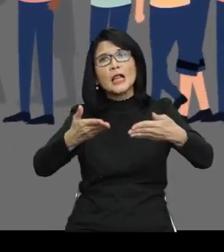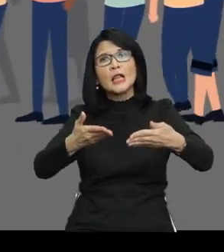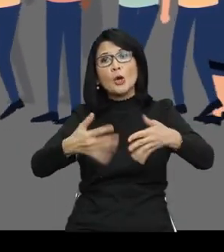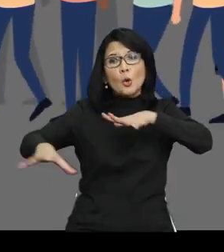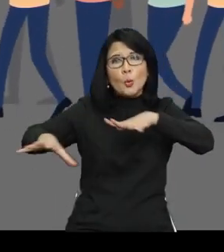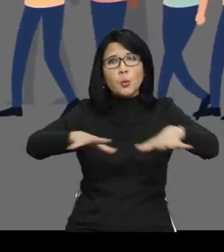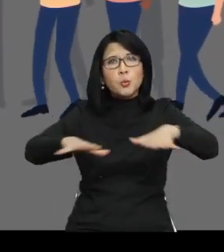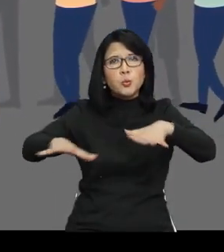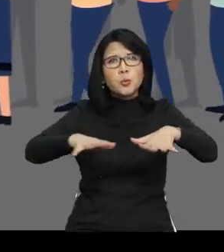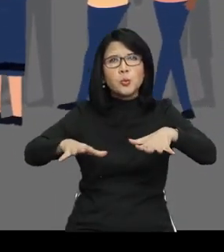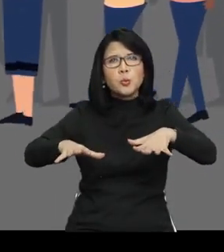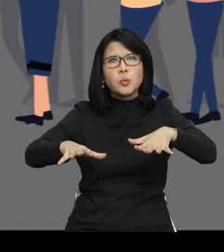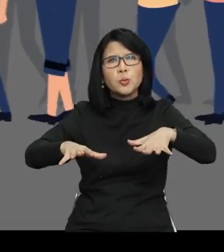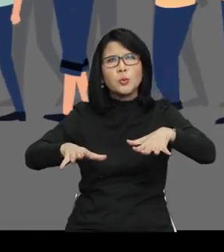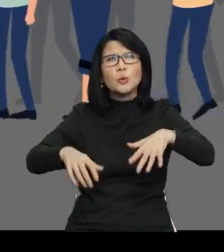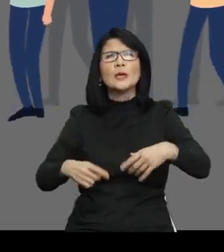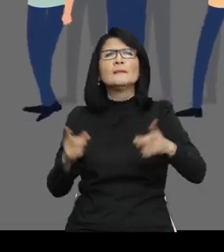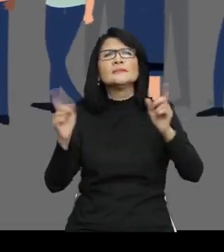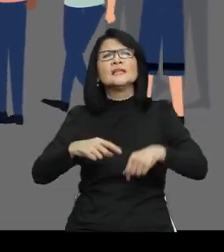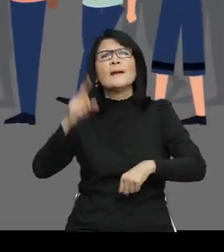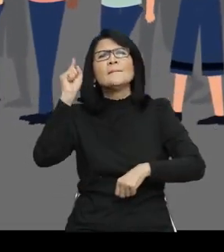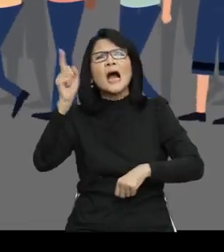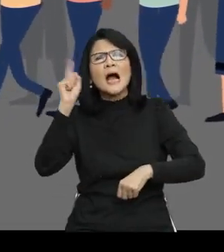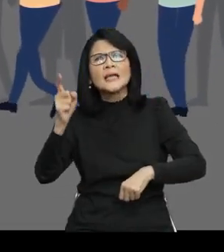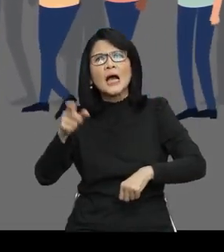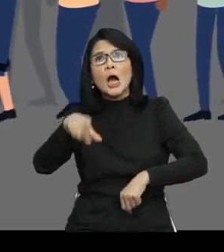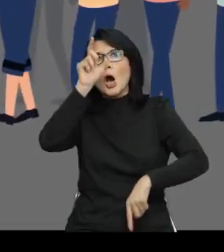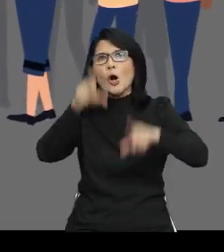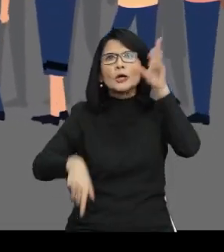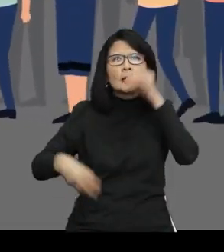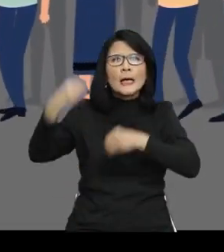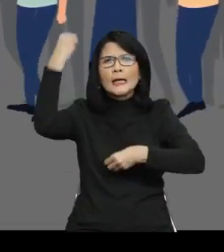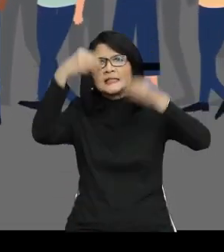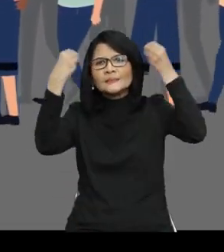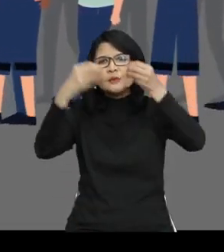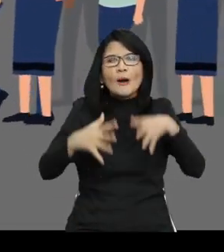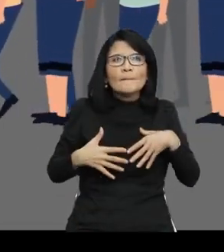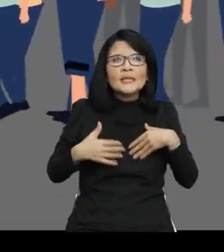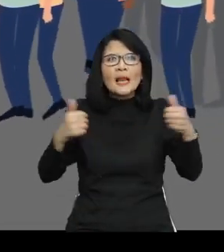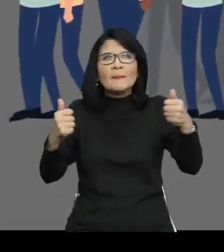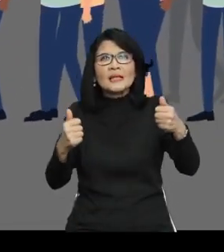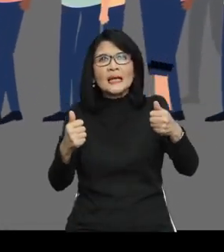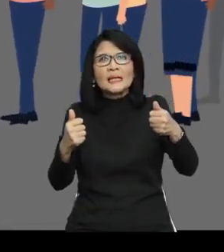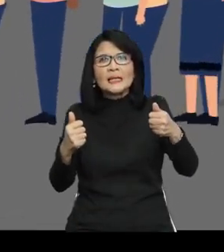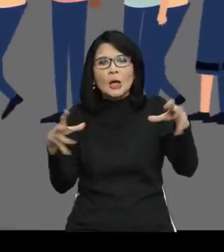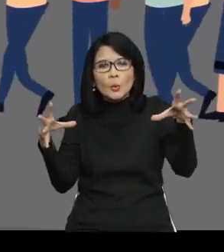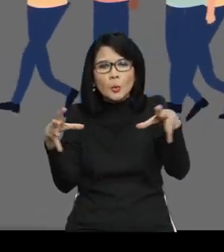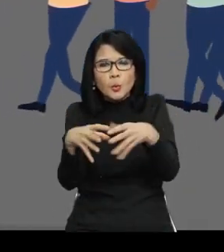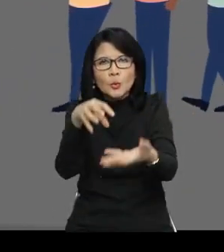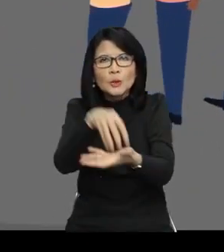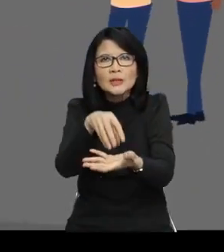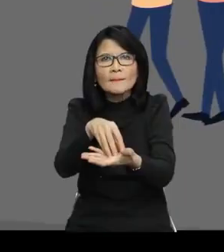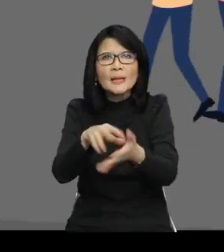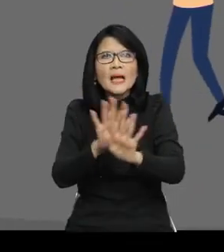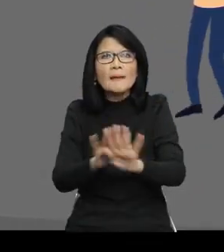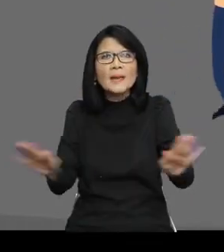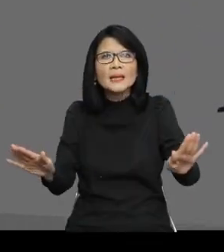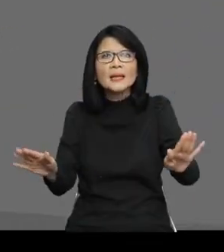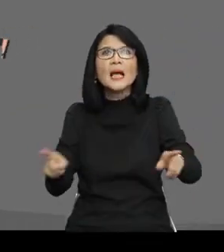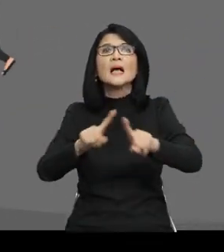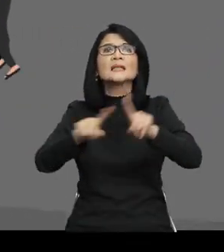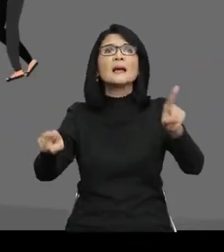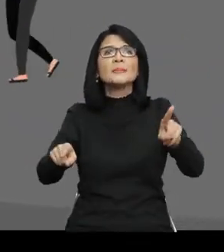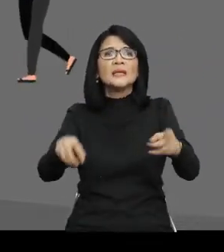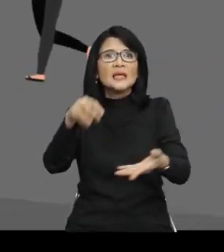bencana datang, keadaan menjadi genting. Orang sibuk menyelamatkan diri menuju titik kumpul untuk mengamankan diri.